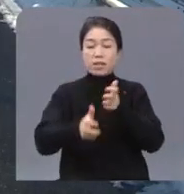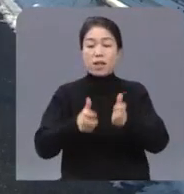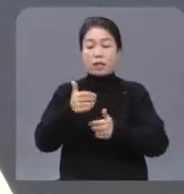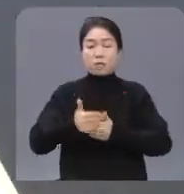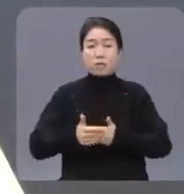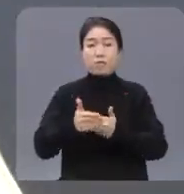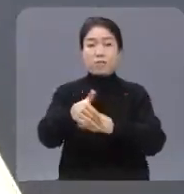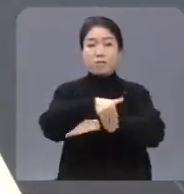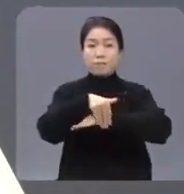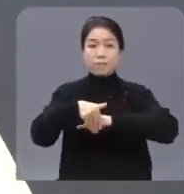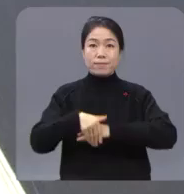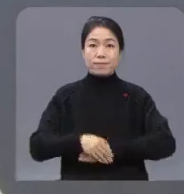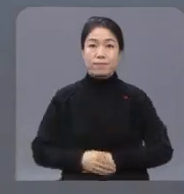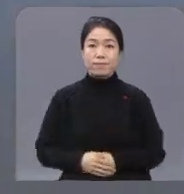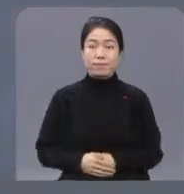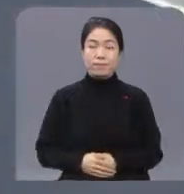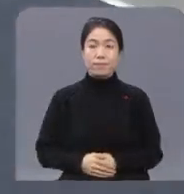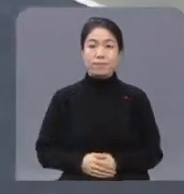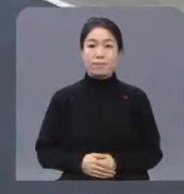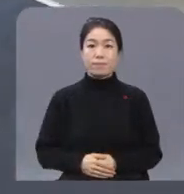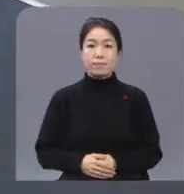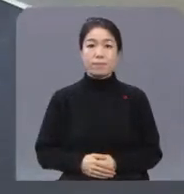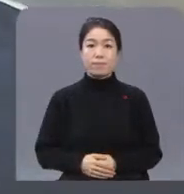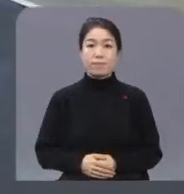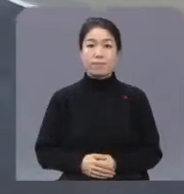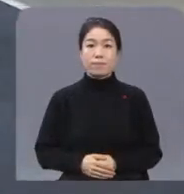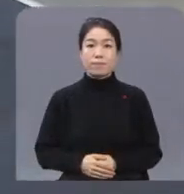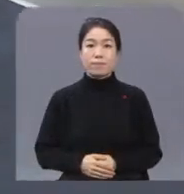예정입니다 KBS 뉴스 김혜린입니다